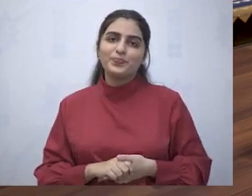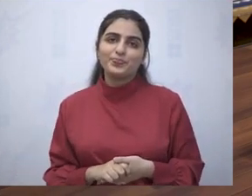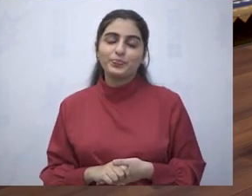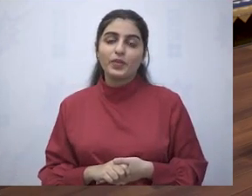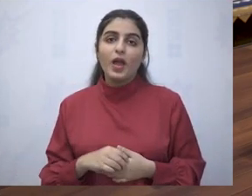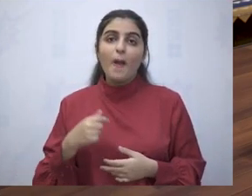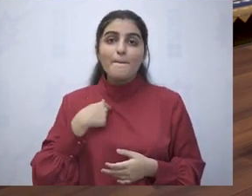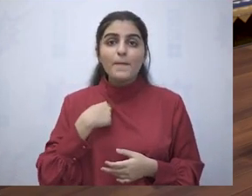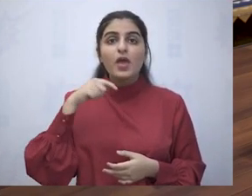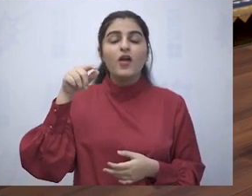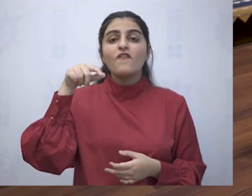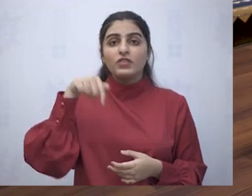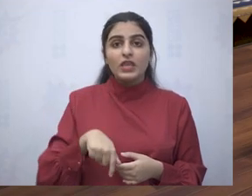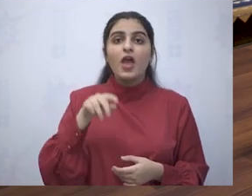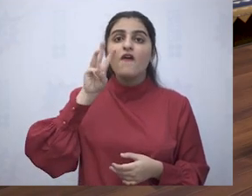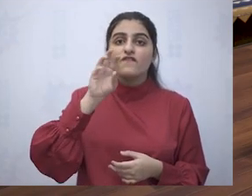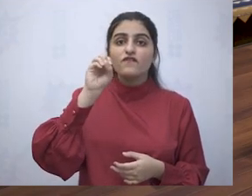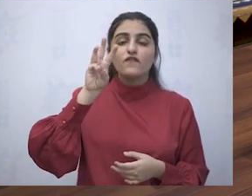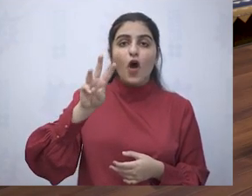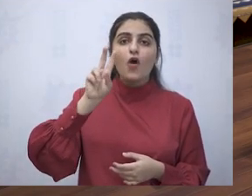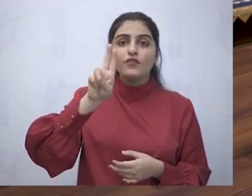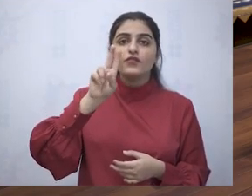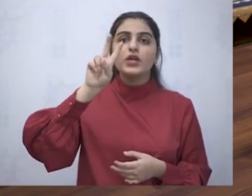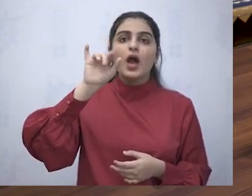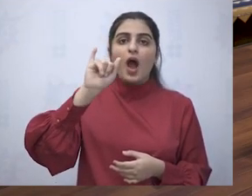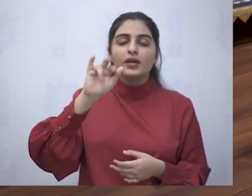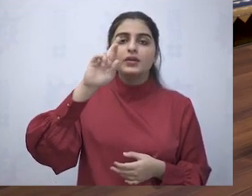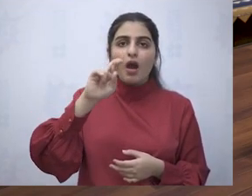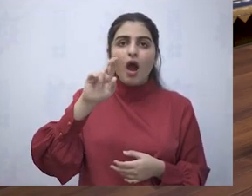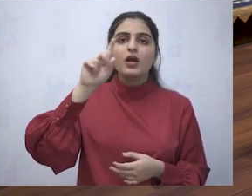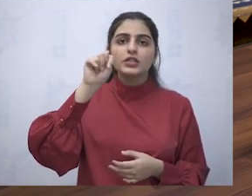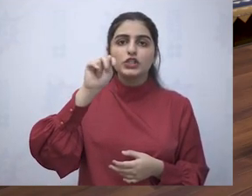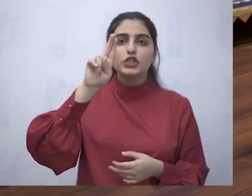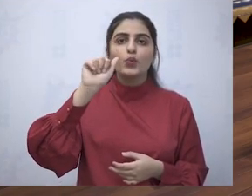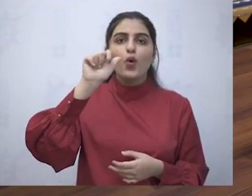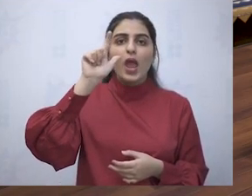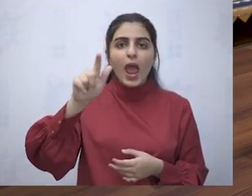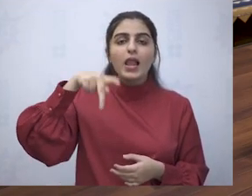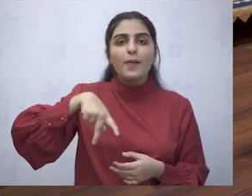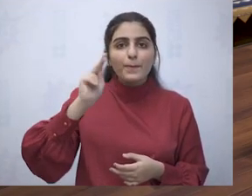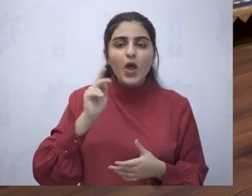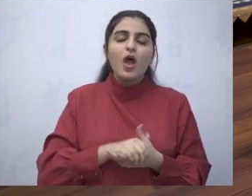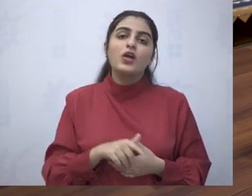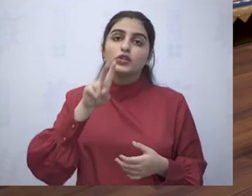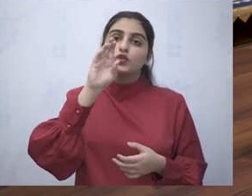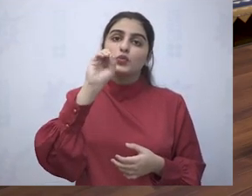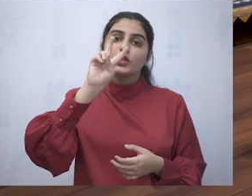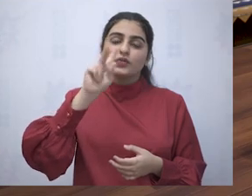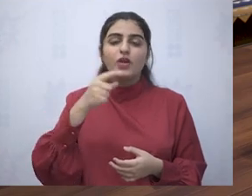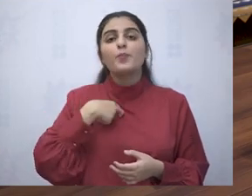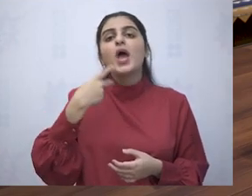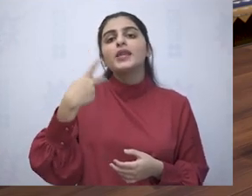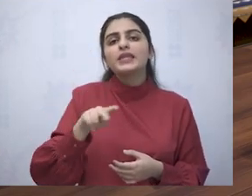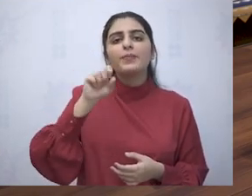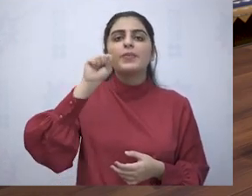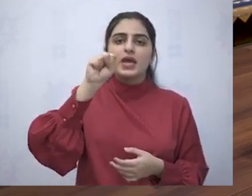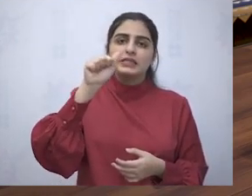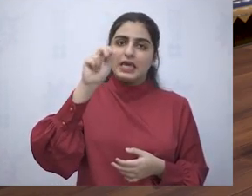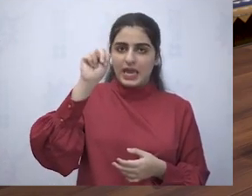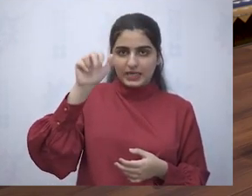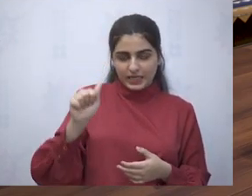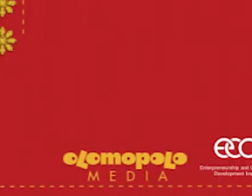अस्सलाम वालेकुम, आदाब। ये है वाव वर्चुअल पाकिस्तान 2021। आप आ गए हैं वाव चेक इन पे और मैं